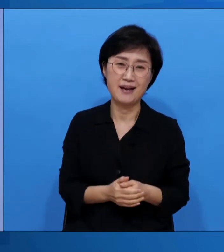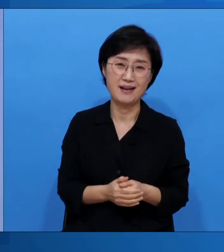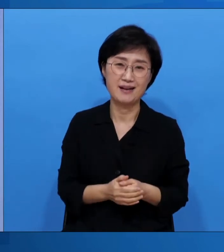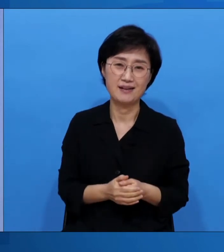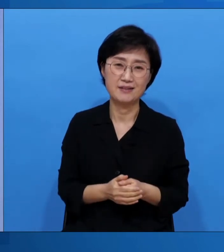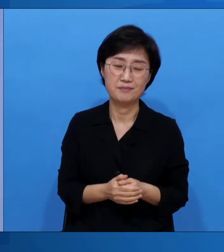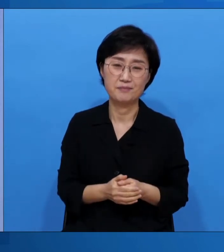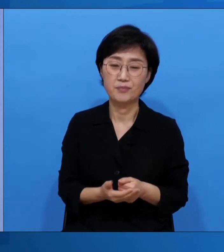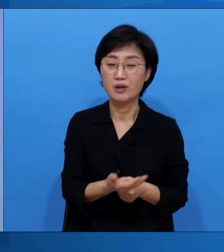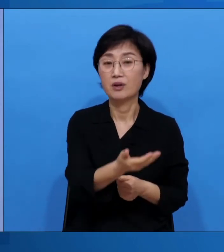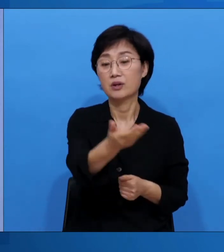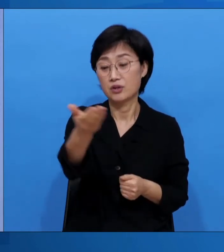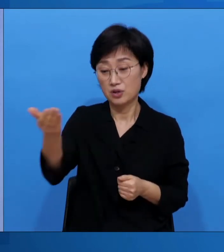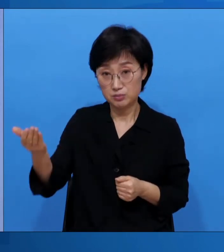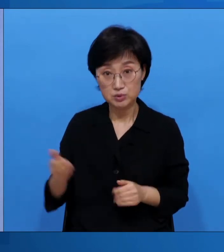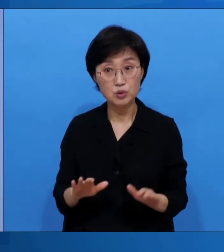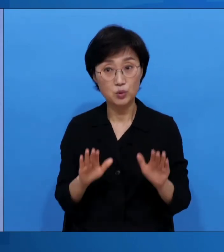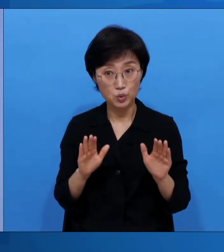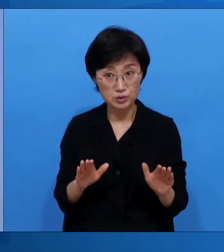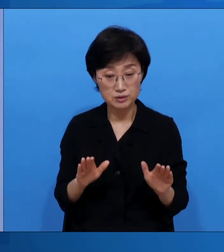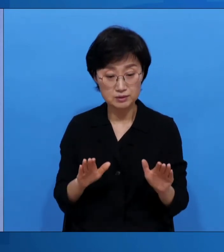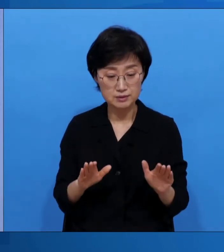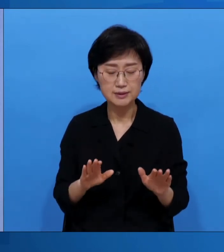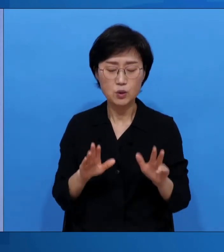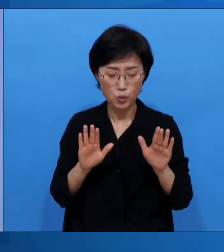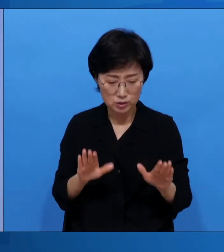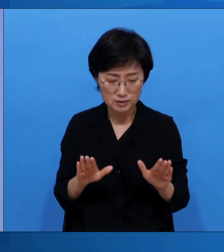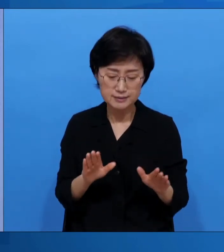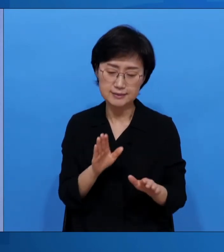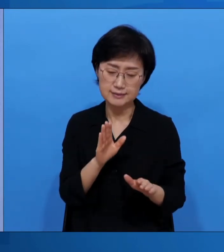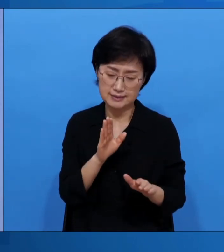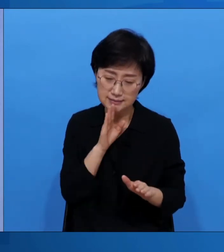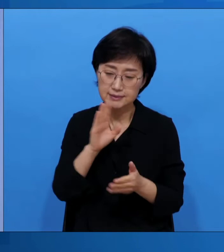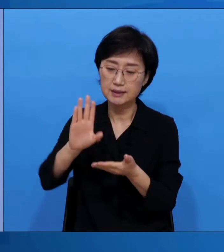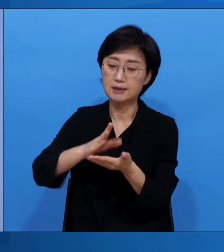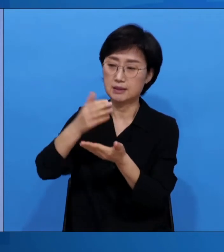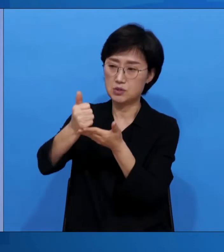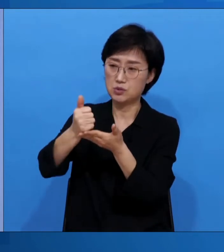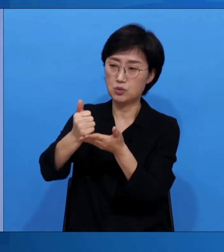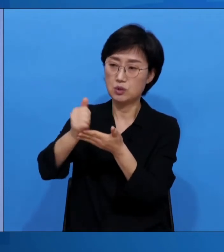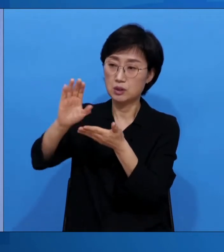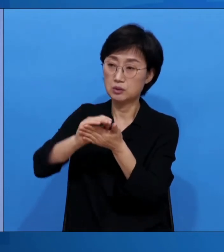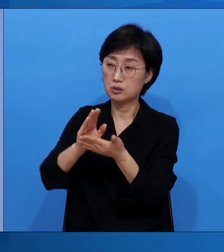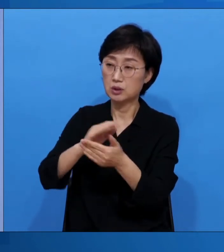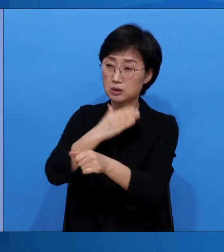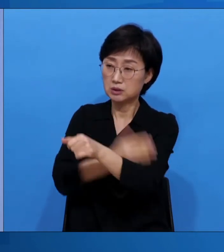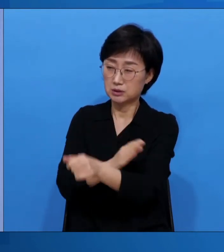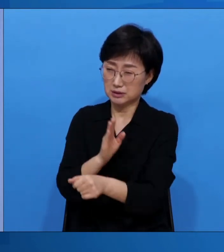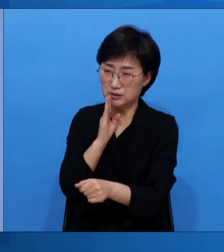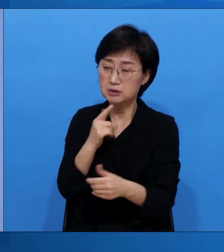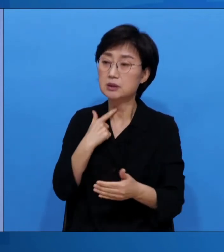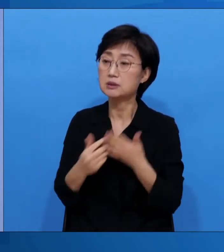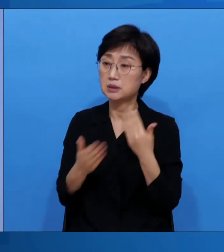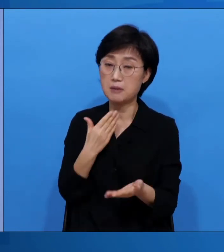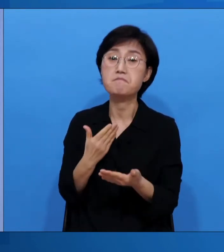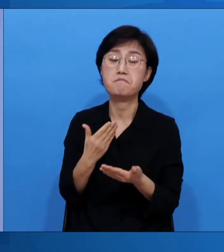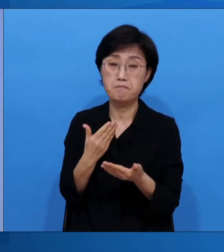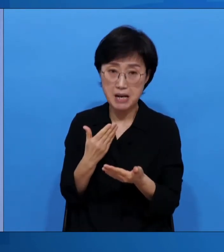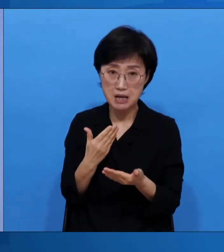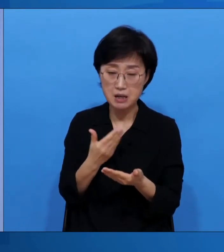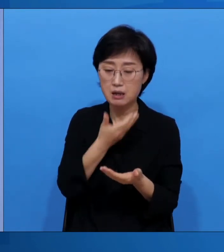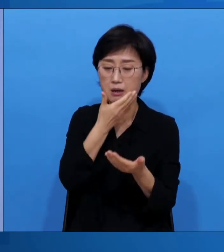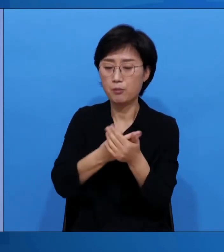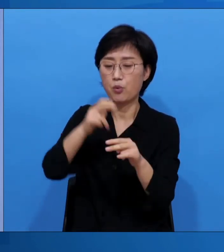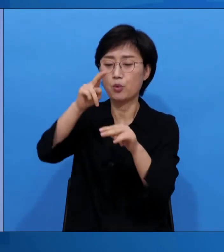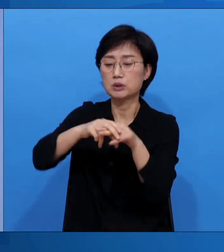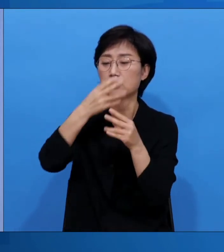여러분이 진정으로 오늘 그리스도의 능력을 체험하면요, 보좌의 축복이 임해요. When you truly enjoy and experience the